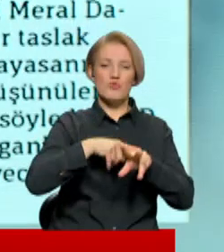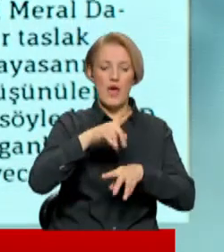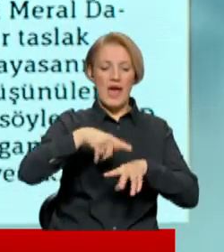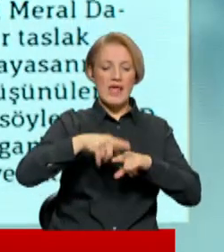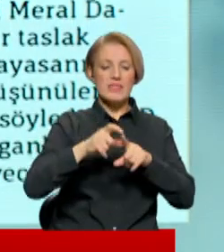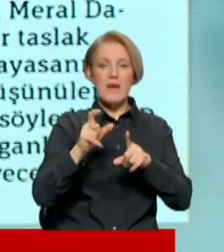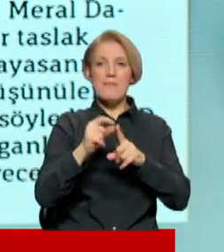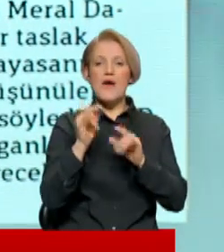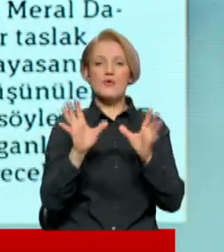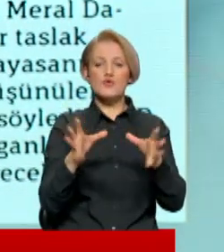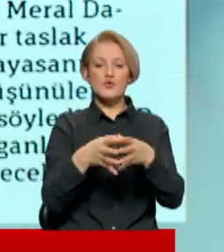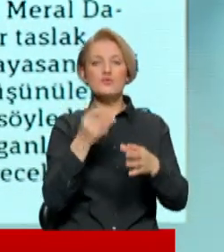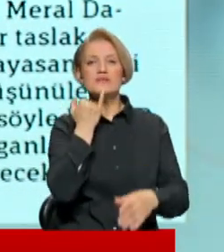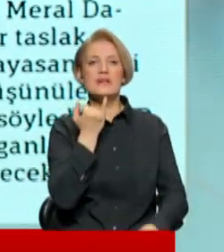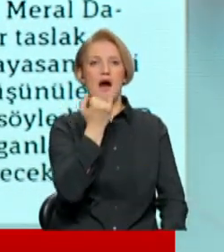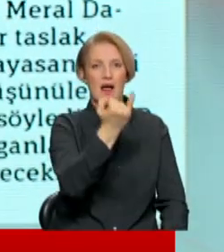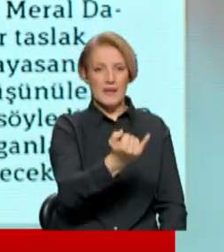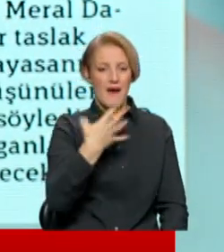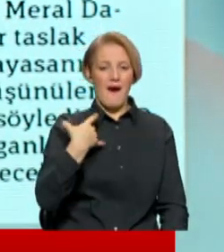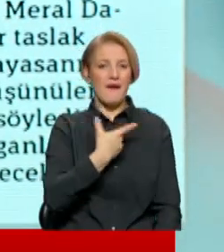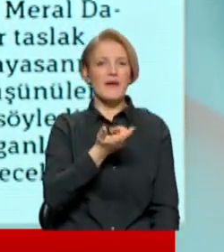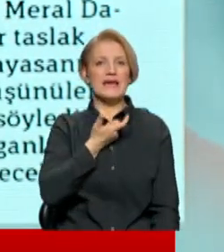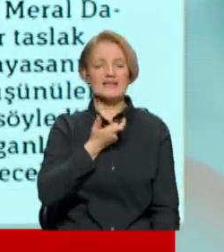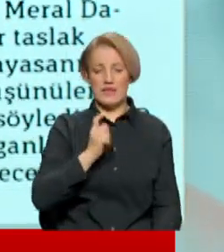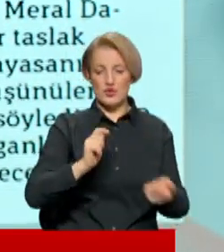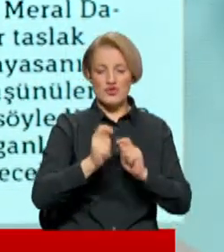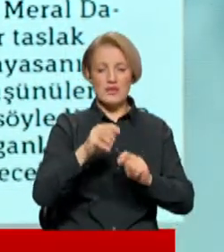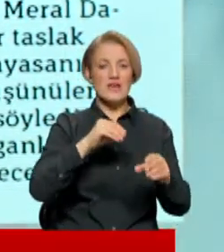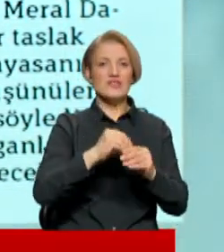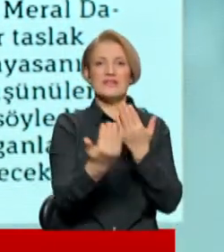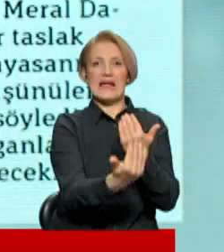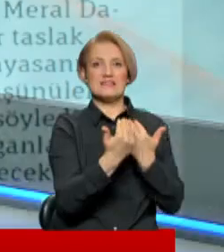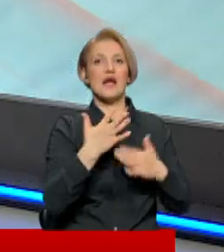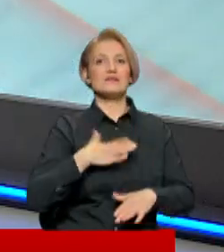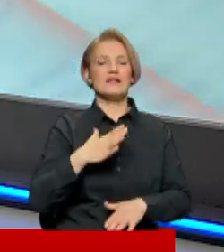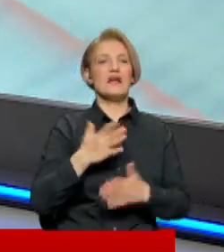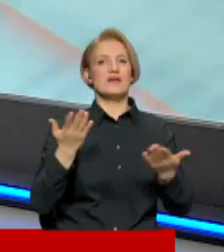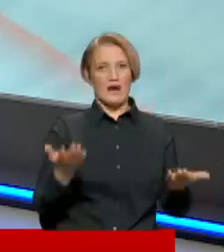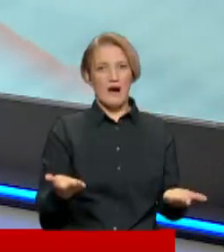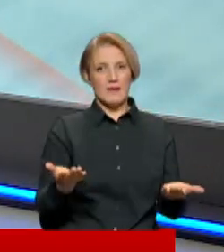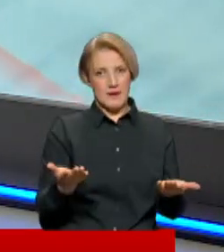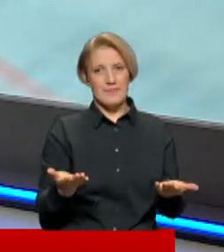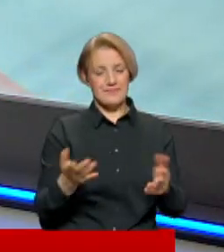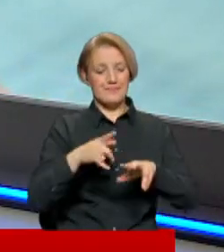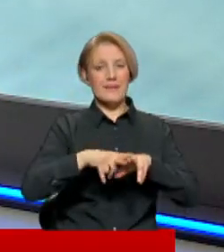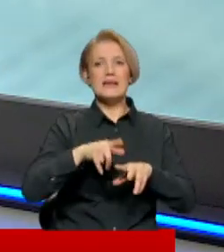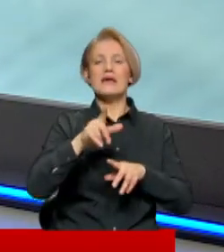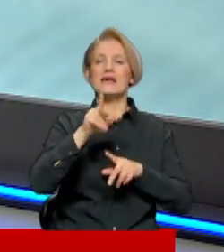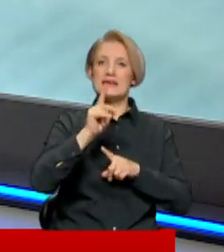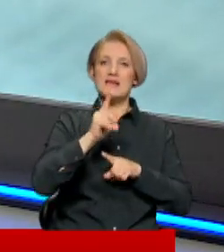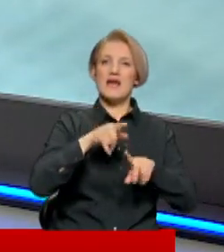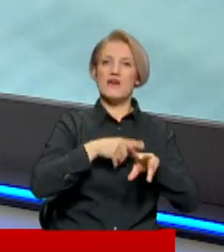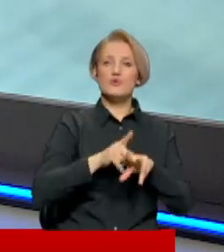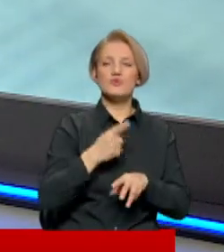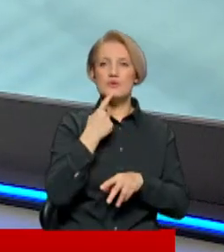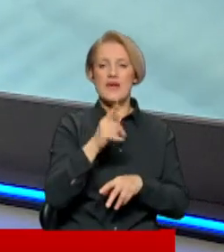grubunun şikayet etti anayasa değişikliği içinde destek istedi yani Ali İhsan Yavuz'un da söylemiyle